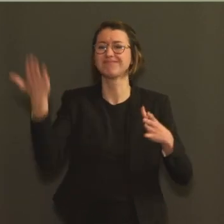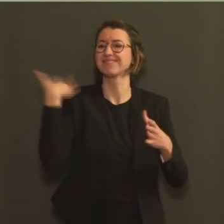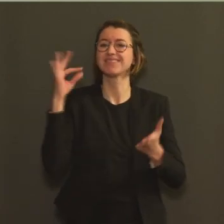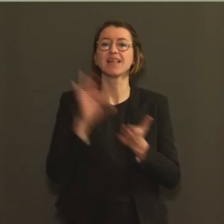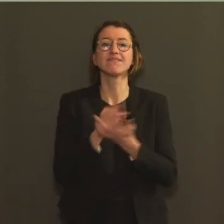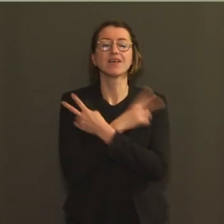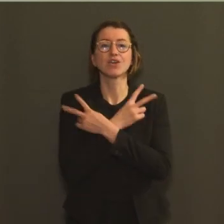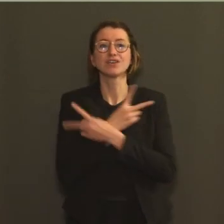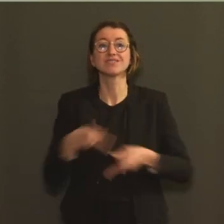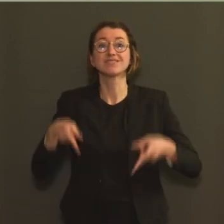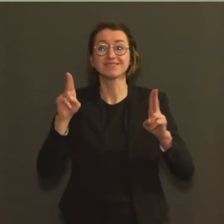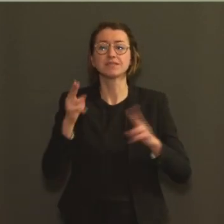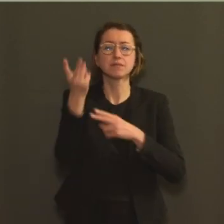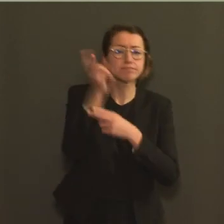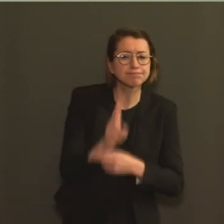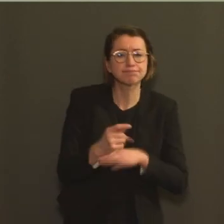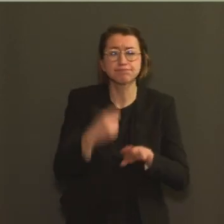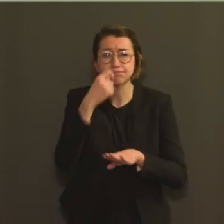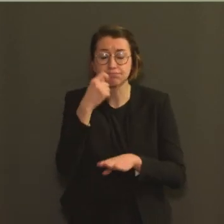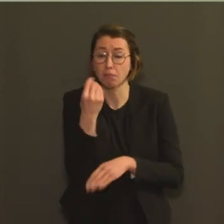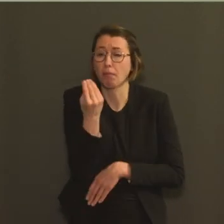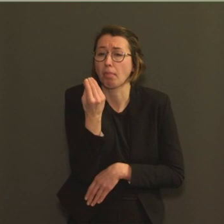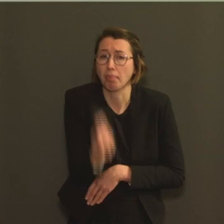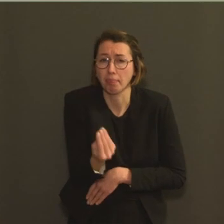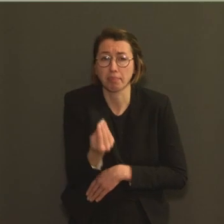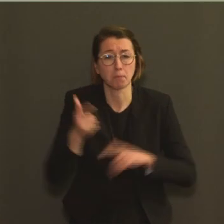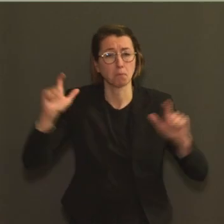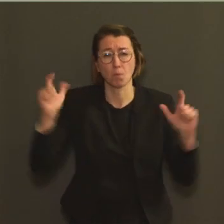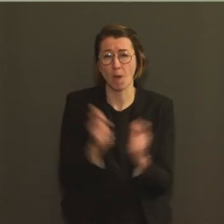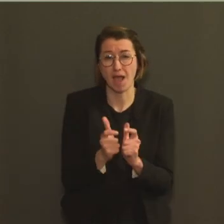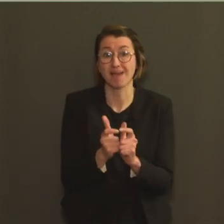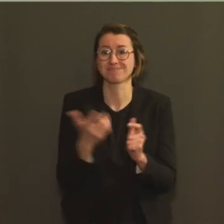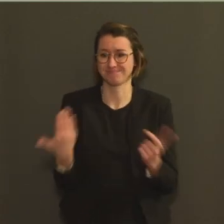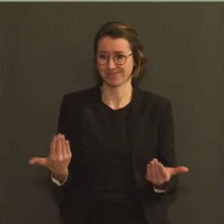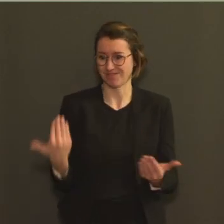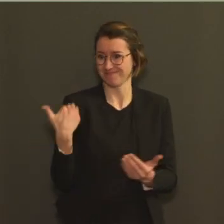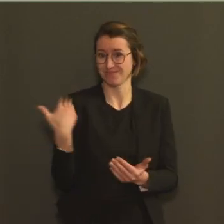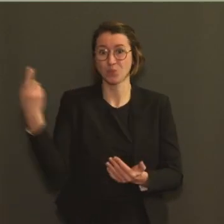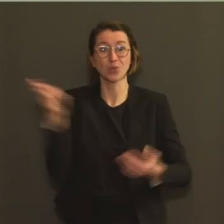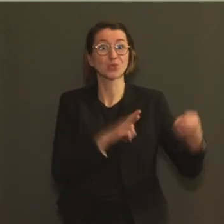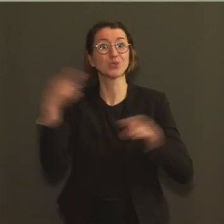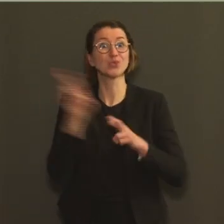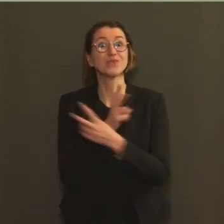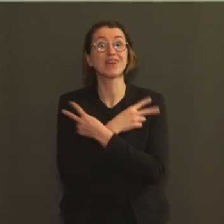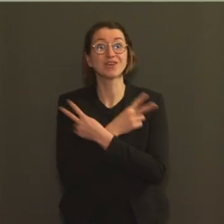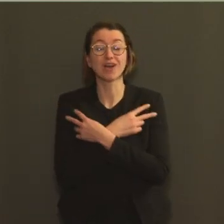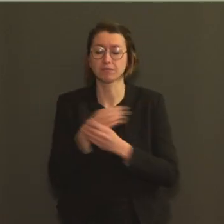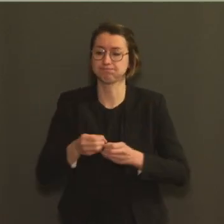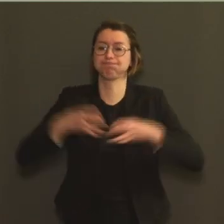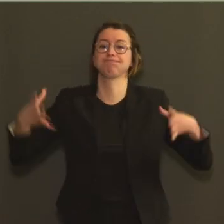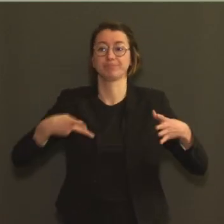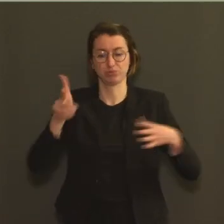relativement ont été pratiqués et maintenant au retour où plus de tests sont pratiqués et entre autres des tests sur les personnes qui